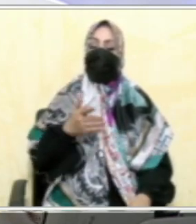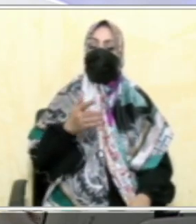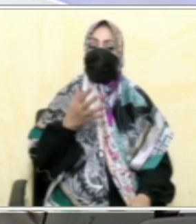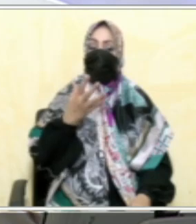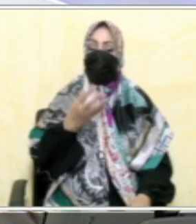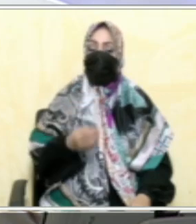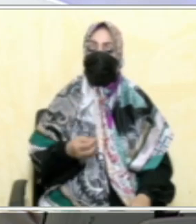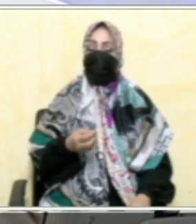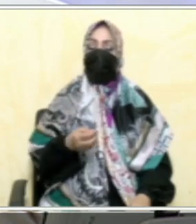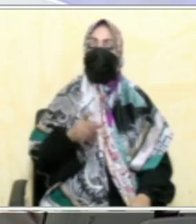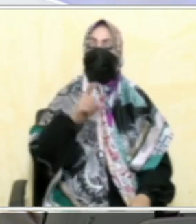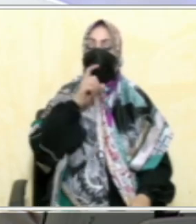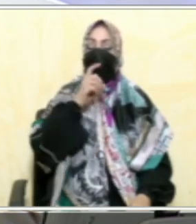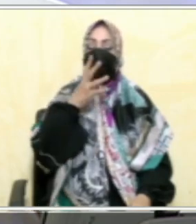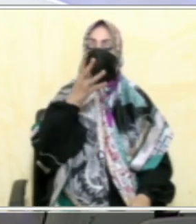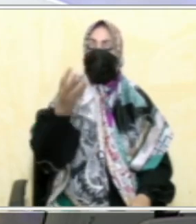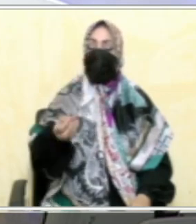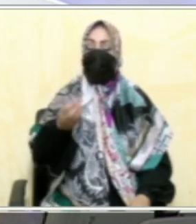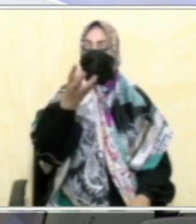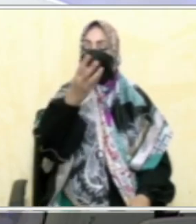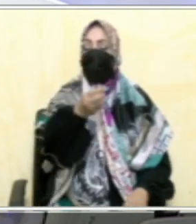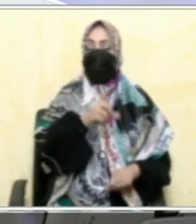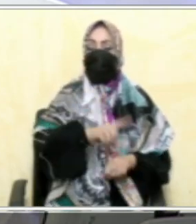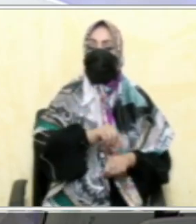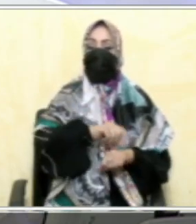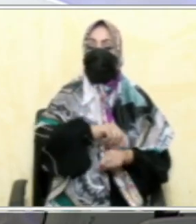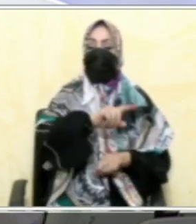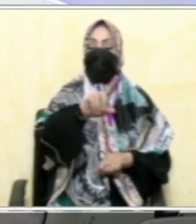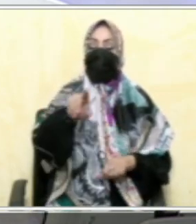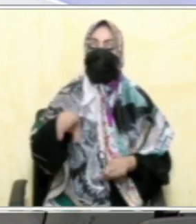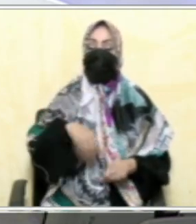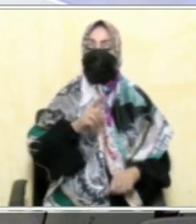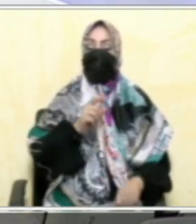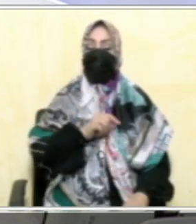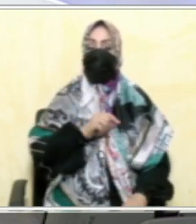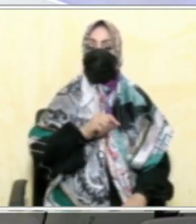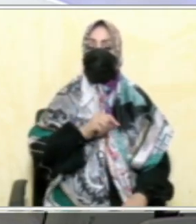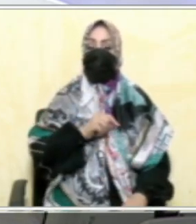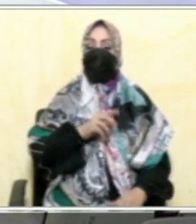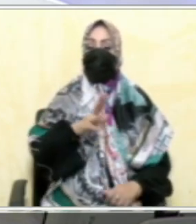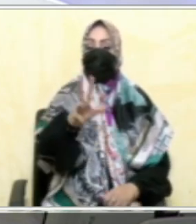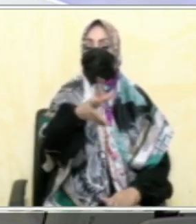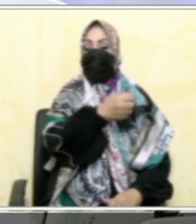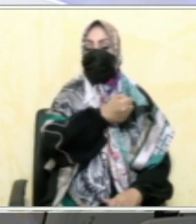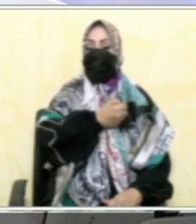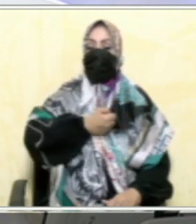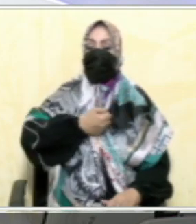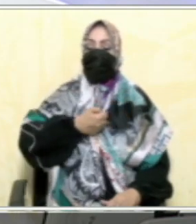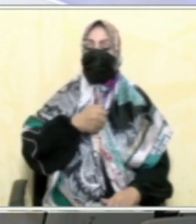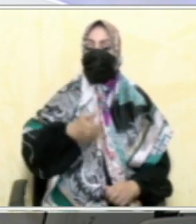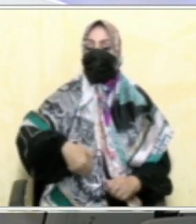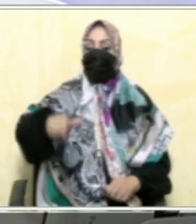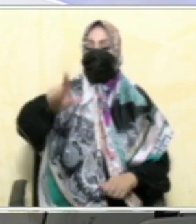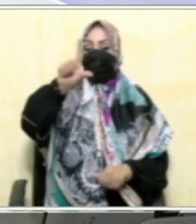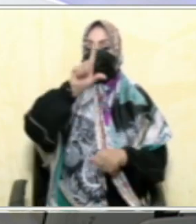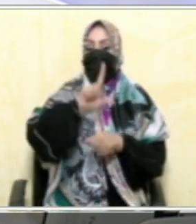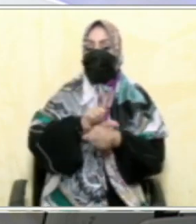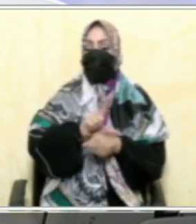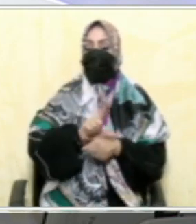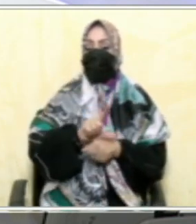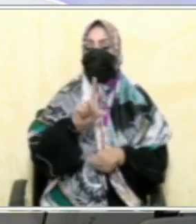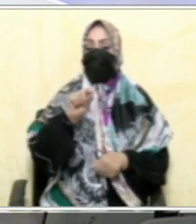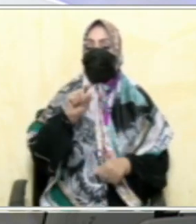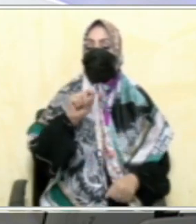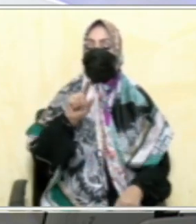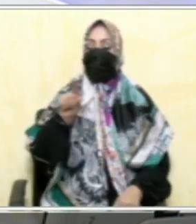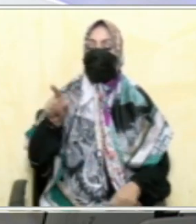دائما الترتيب الأول والتالي؟ لماذا يكون الصف الأول لأولاد الأبلات والصفوف الأخيرة لمن